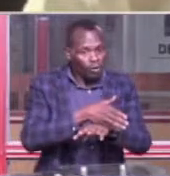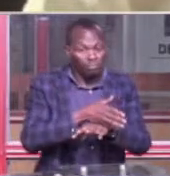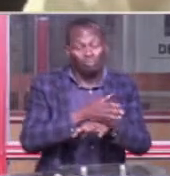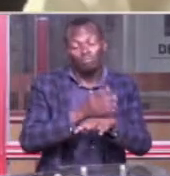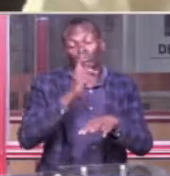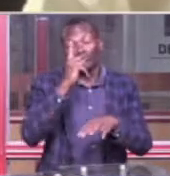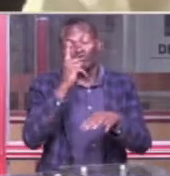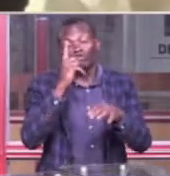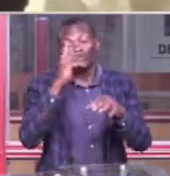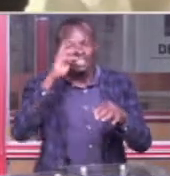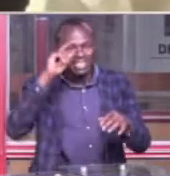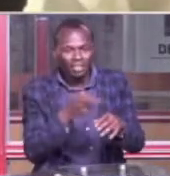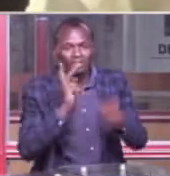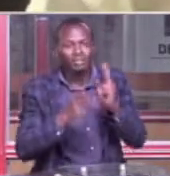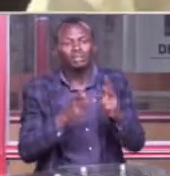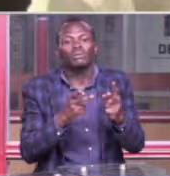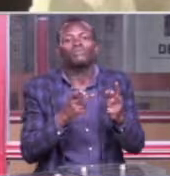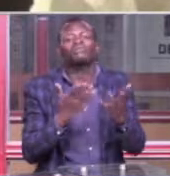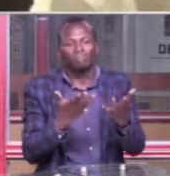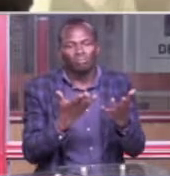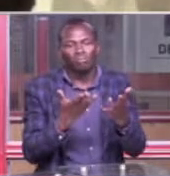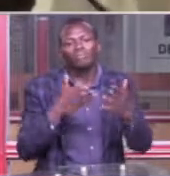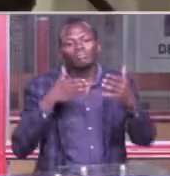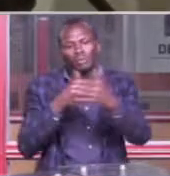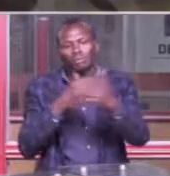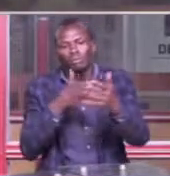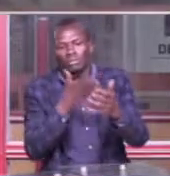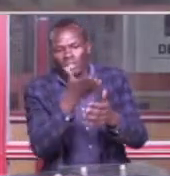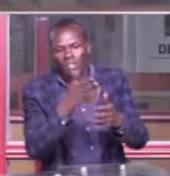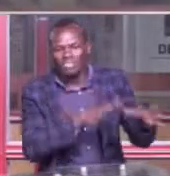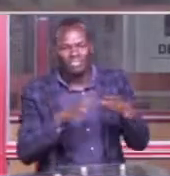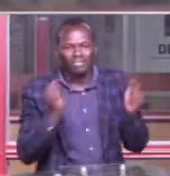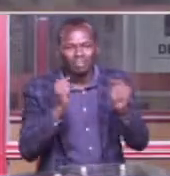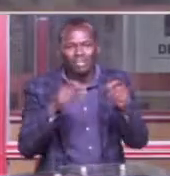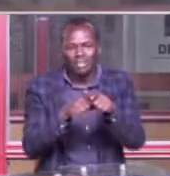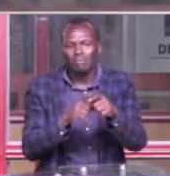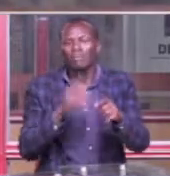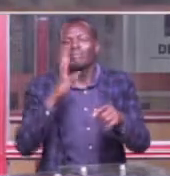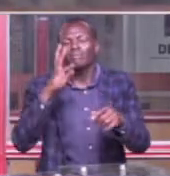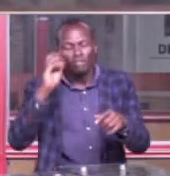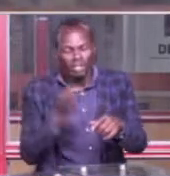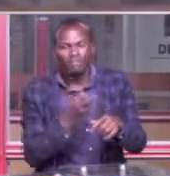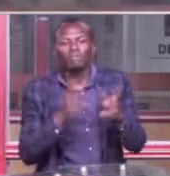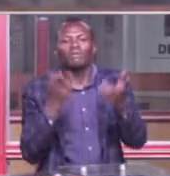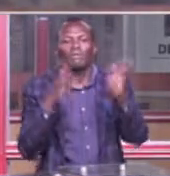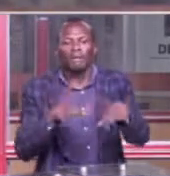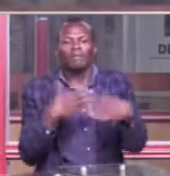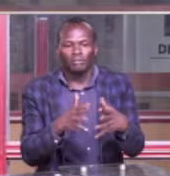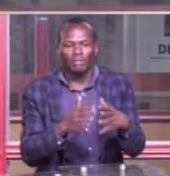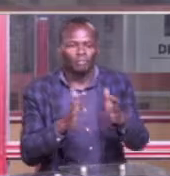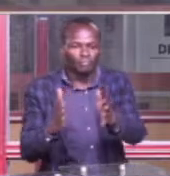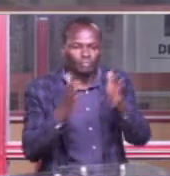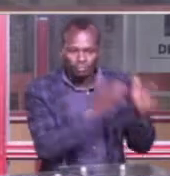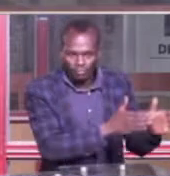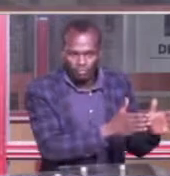akaba. Rukutana, Delta TV, Amasukkulumu. Ebyongo bitadde bali omusubuzo wa